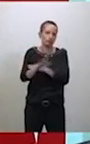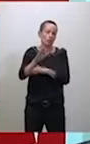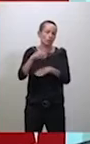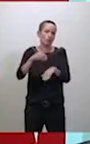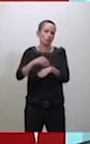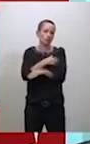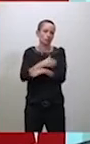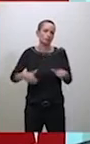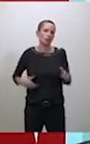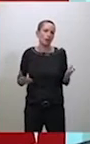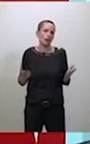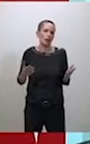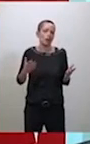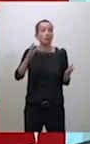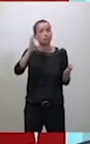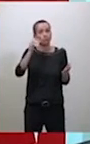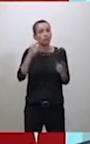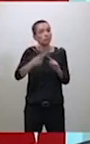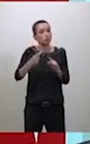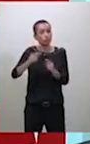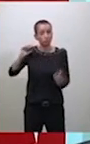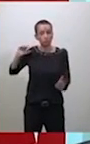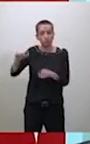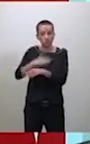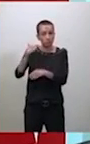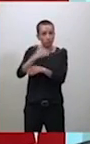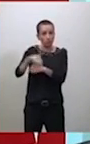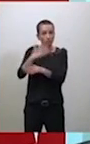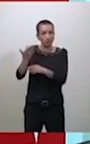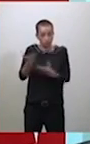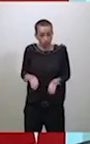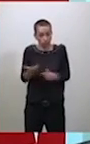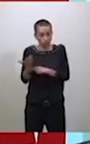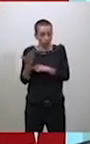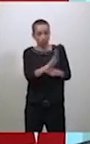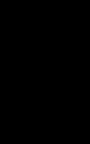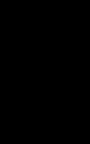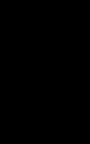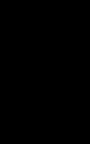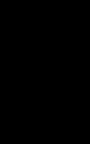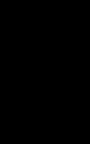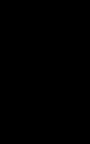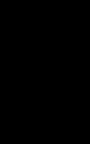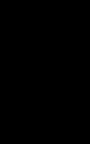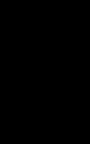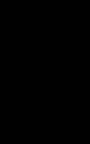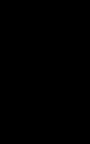faits qui seront portés à votre connaissance. Sachez que nous n'avions pas eu de rapport depuis cette année-là.